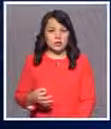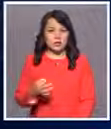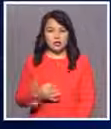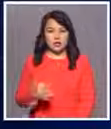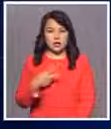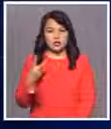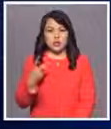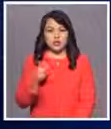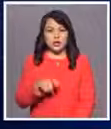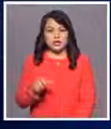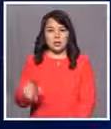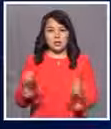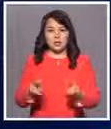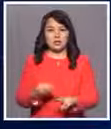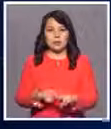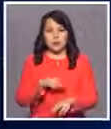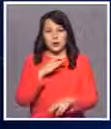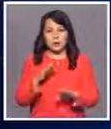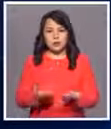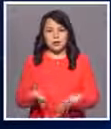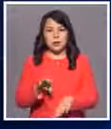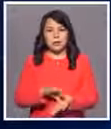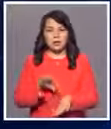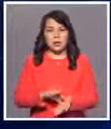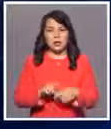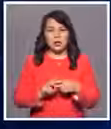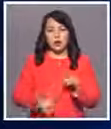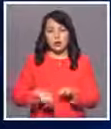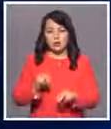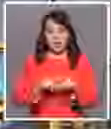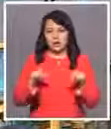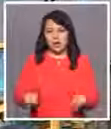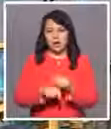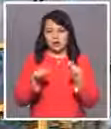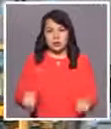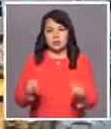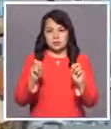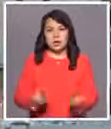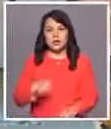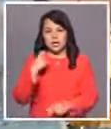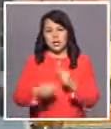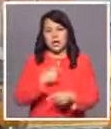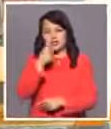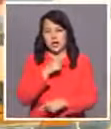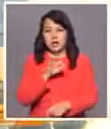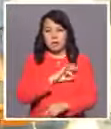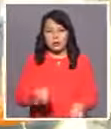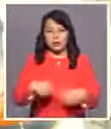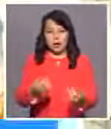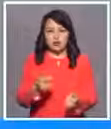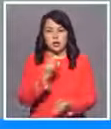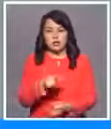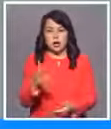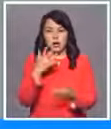Қызылордада 200 адамға арналған көп салалы балалар ауруханасының құрылысы басталды. Жоспар бойынша келер жылы пайдалануға беріледі. Бұл сыр